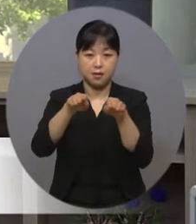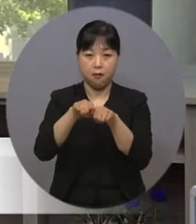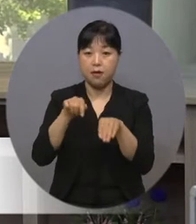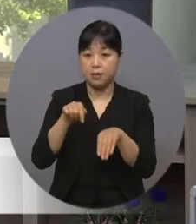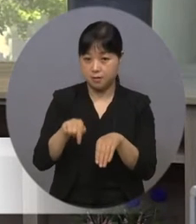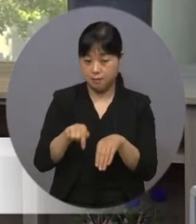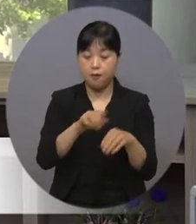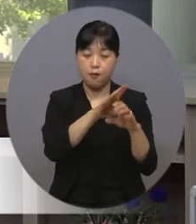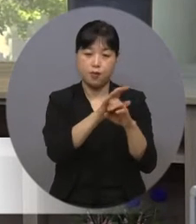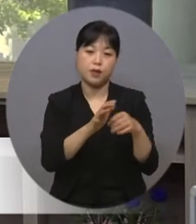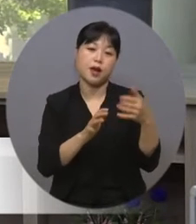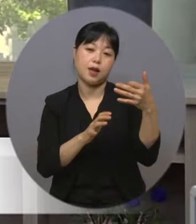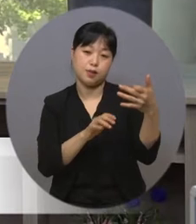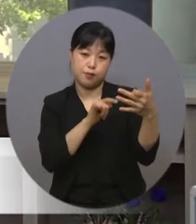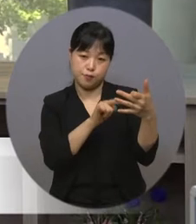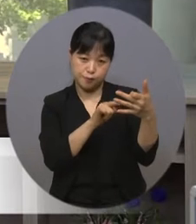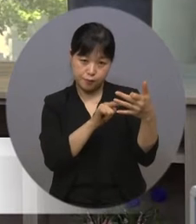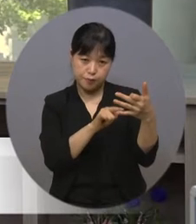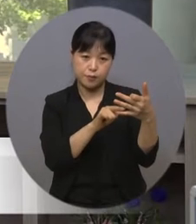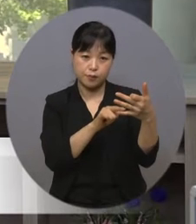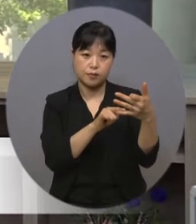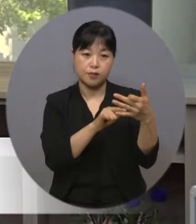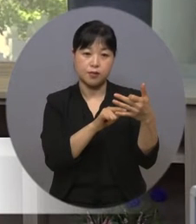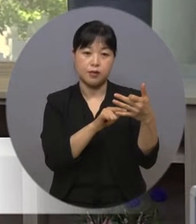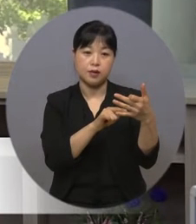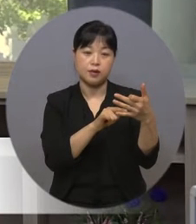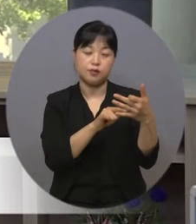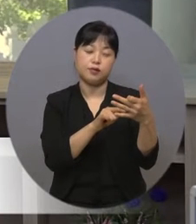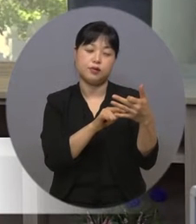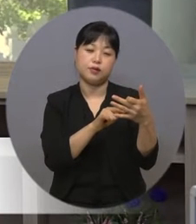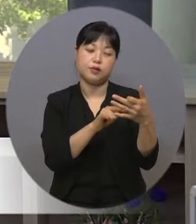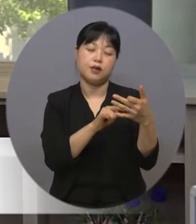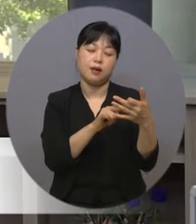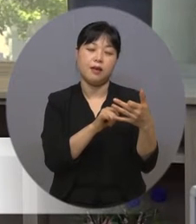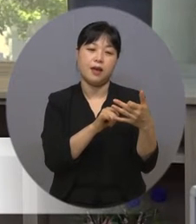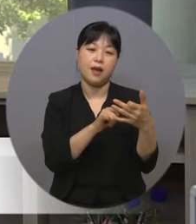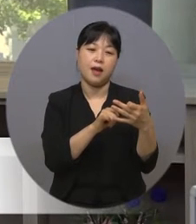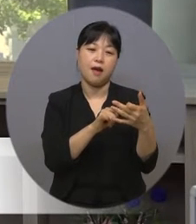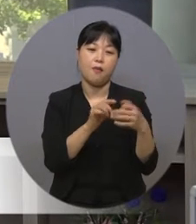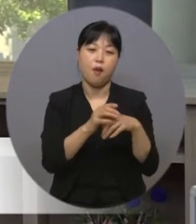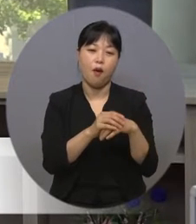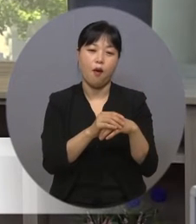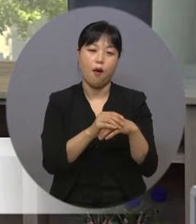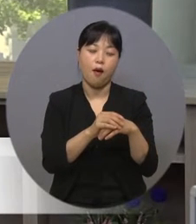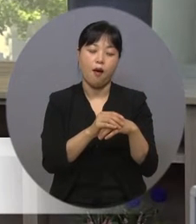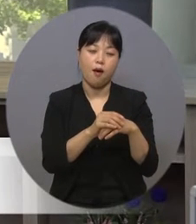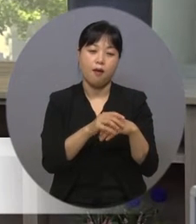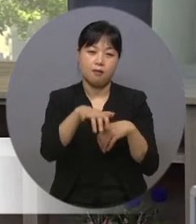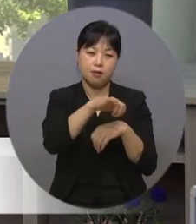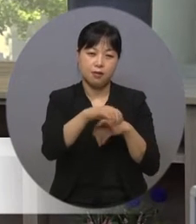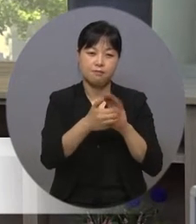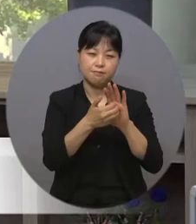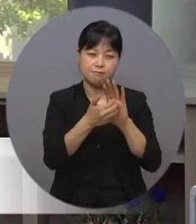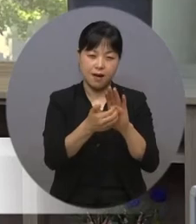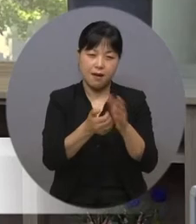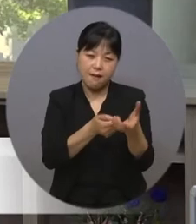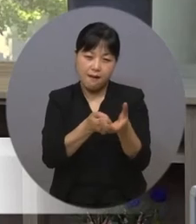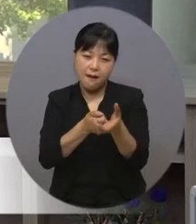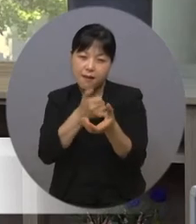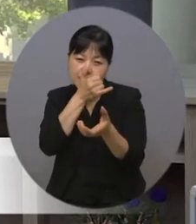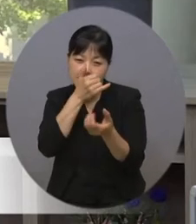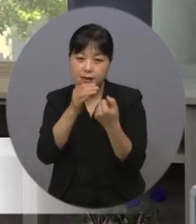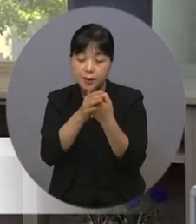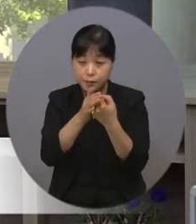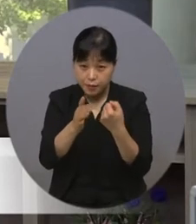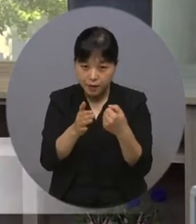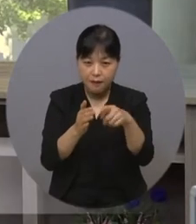희망회복종합지원센터에서 코로나19를 맞아서 이렇게 생활 방역까지 해주신다고 해서 대상자들의 주거 환경 개선에 많은 도움이 될